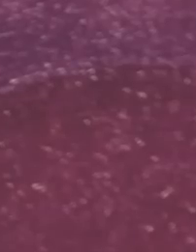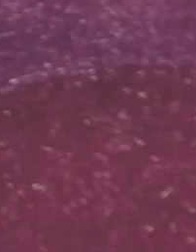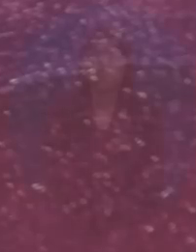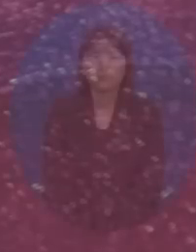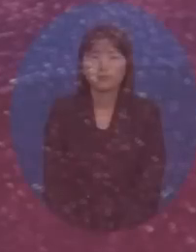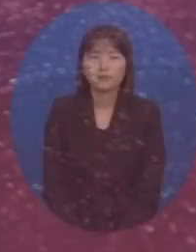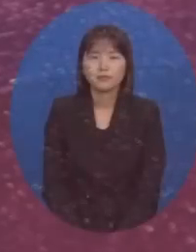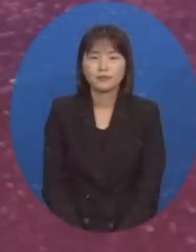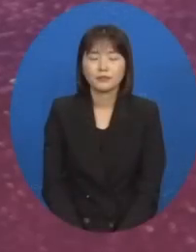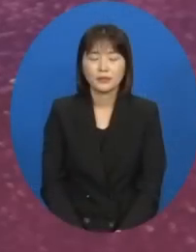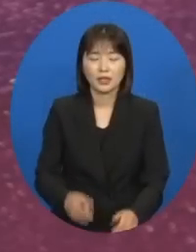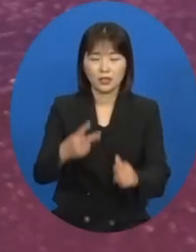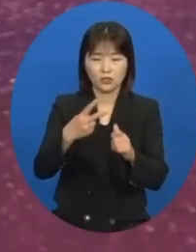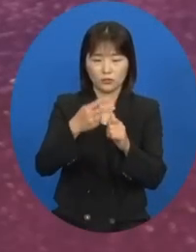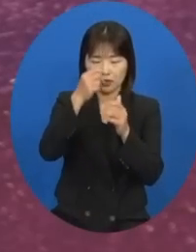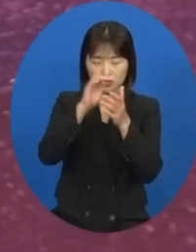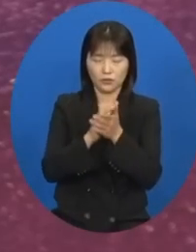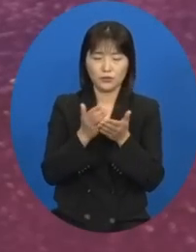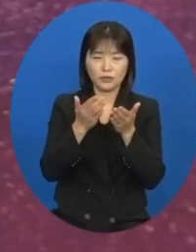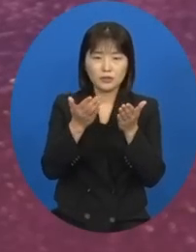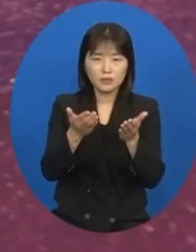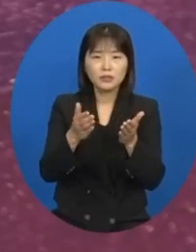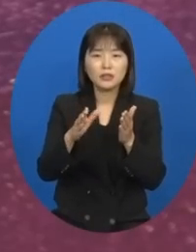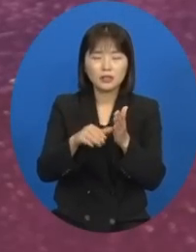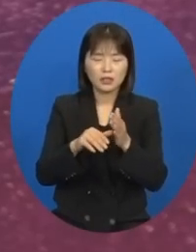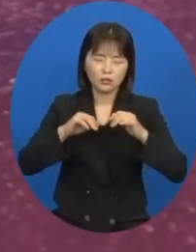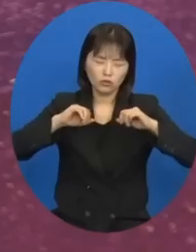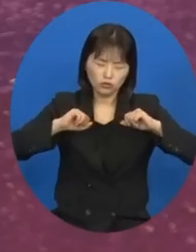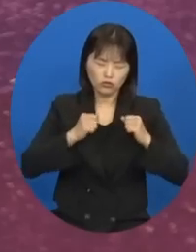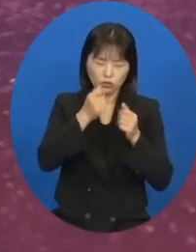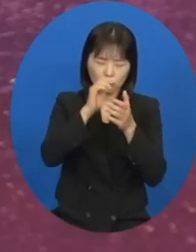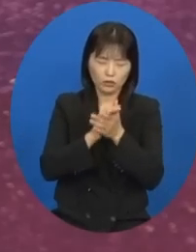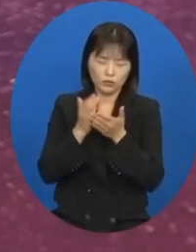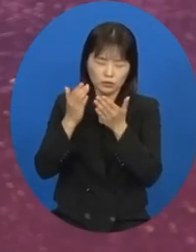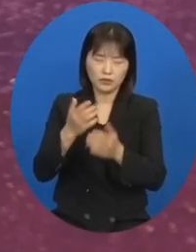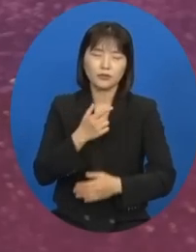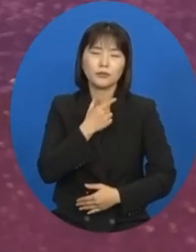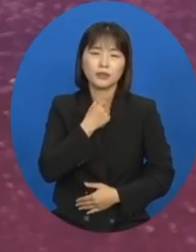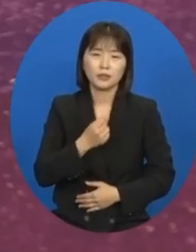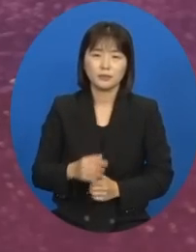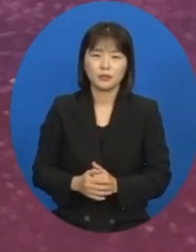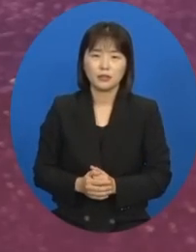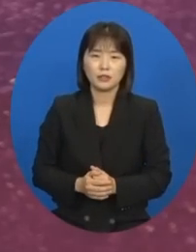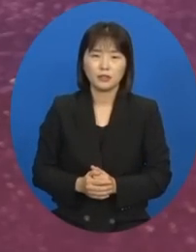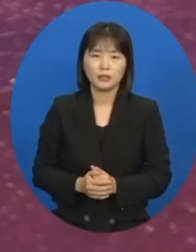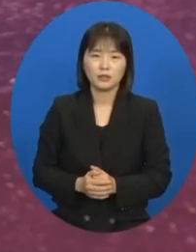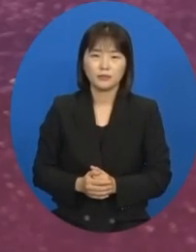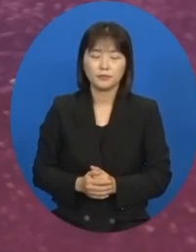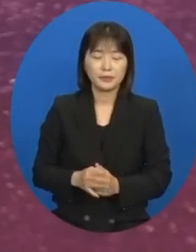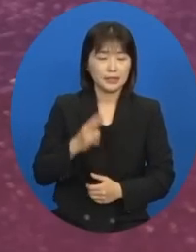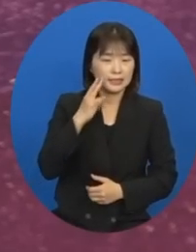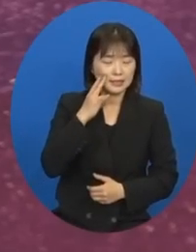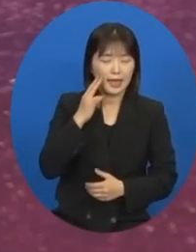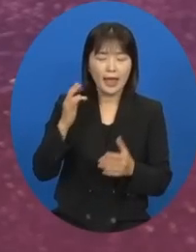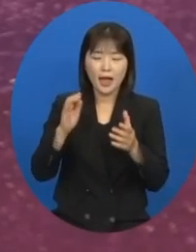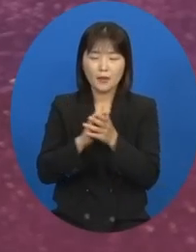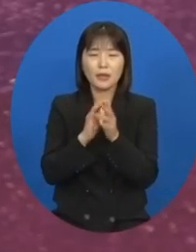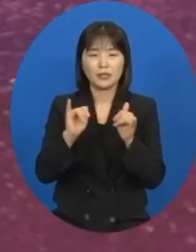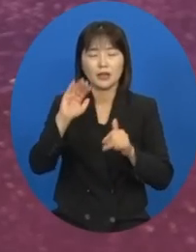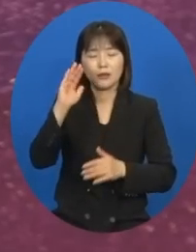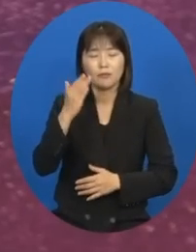이 시간 두 번째를 기도하실 것은 순종의 기도를 했으면 좋겠습니다 여러분 예와 아멘의 사람이 되시기를